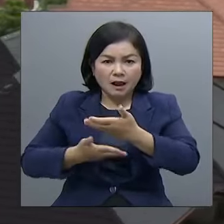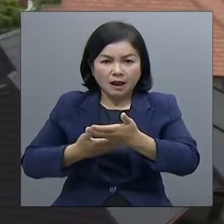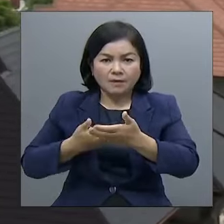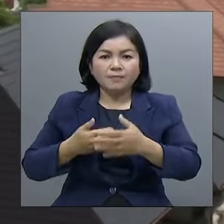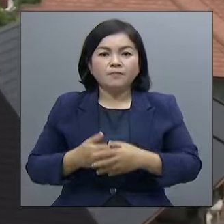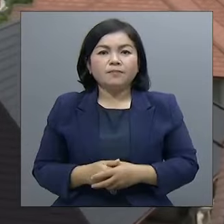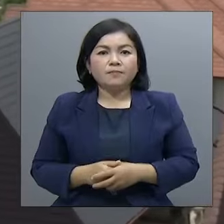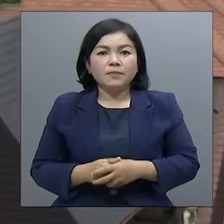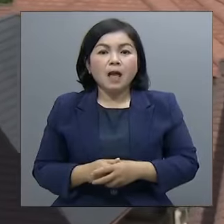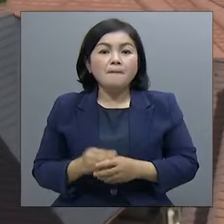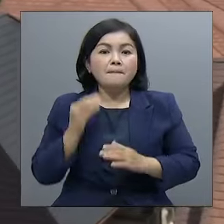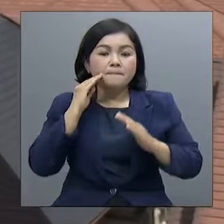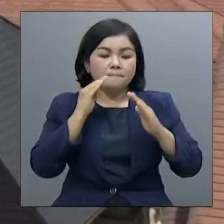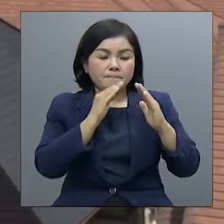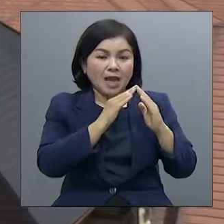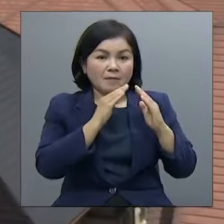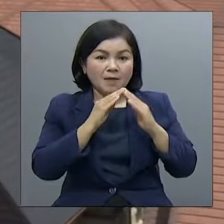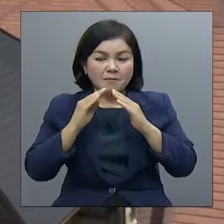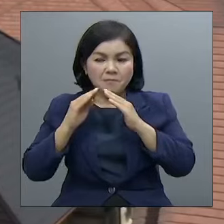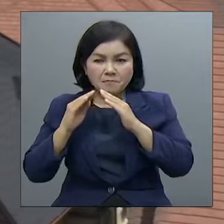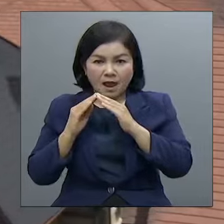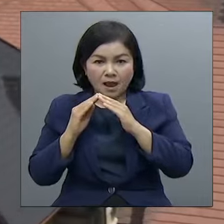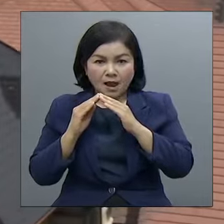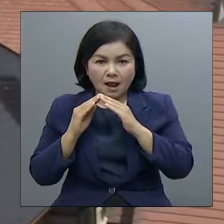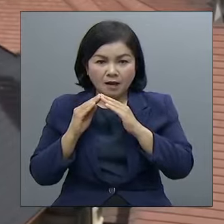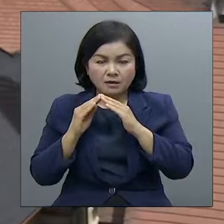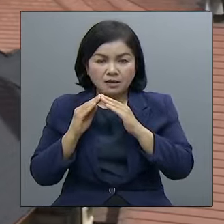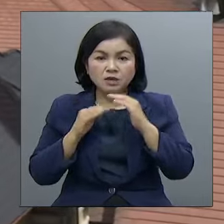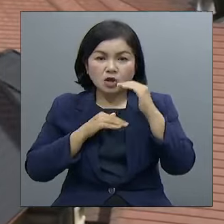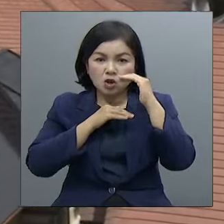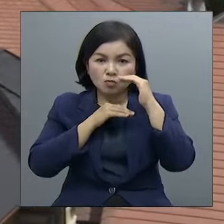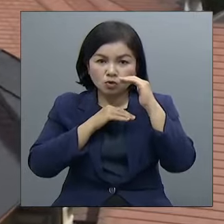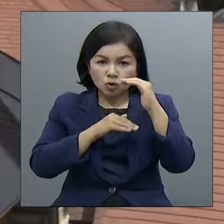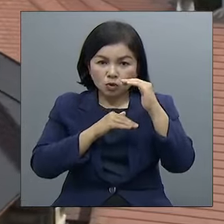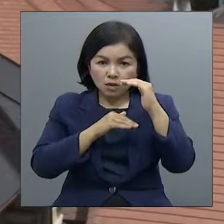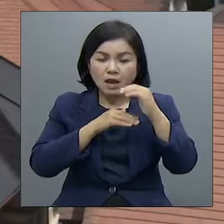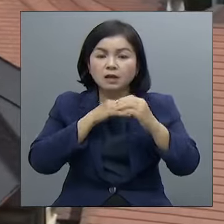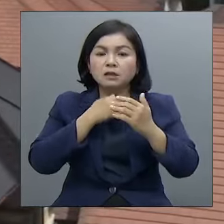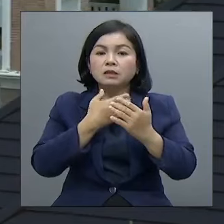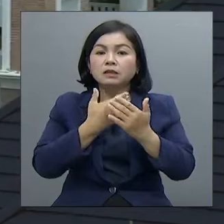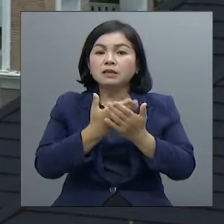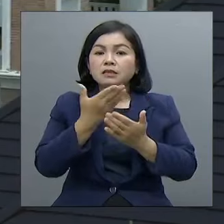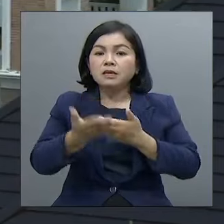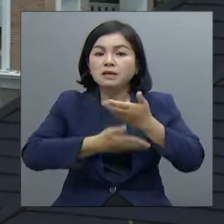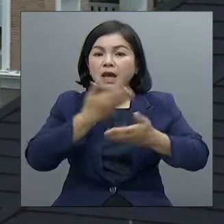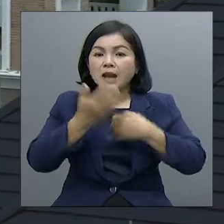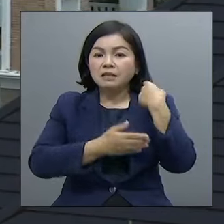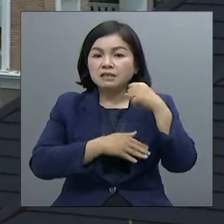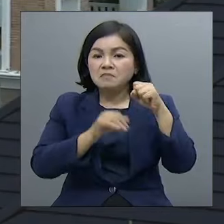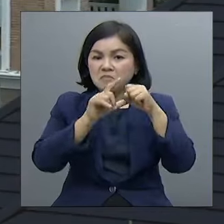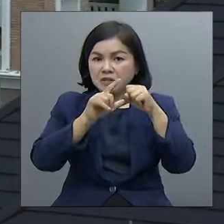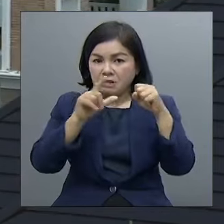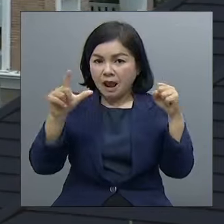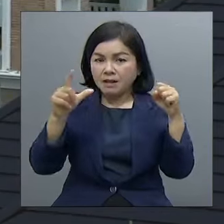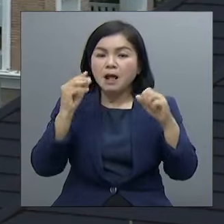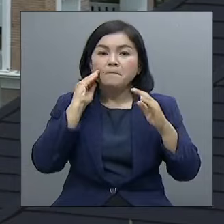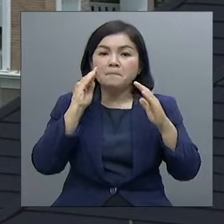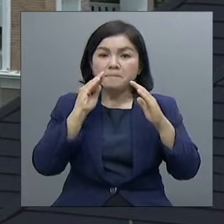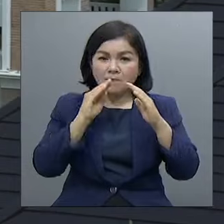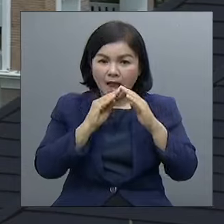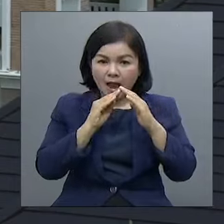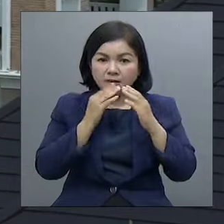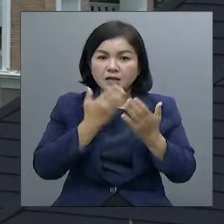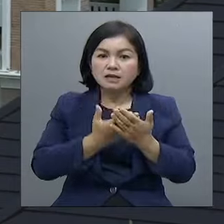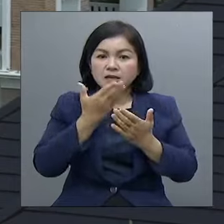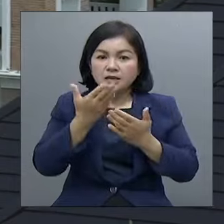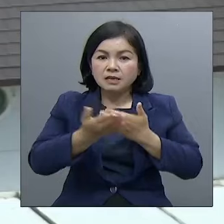ส่วนที่อยู่อาศัยในระยะในระดับราคาที่เกินกว่า10ล้านบาทขึ้นไปนะคะโดยเฉพาะที่อยู่อาศัยในแนวราบค่ะมี